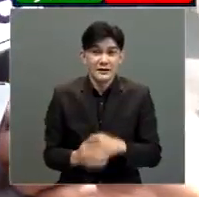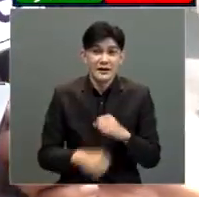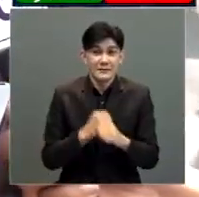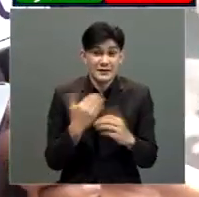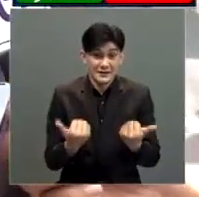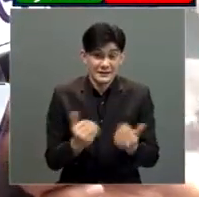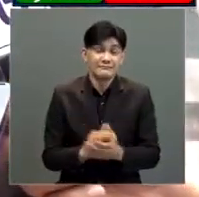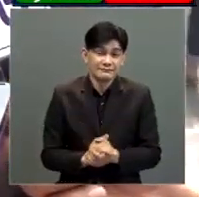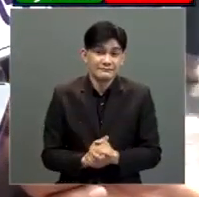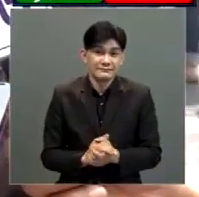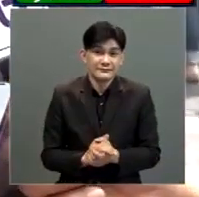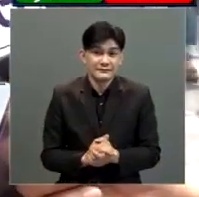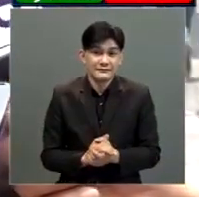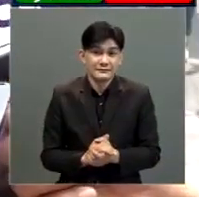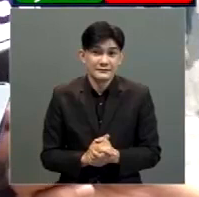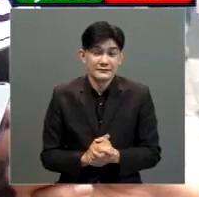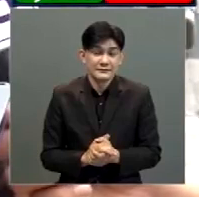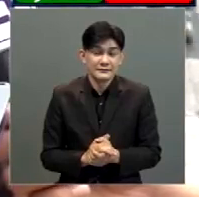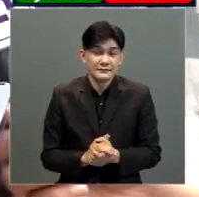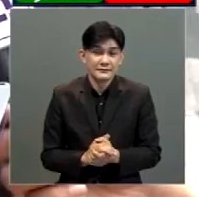ดครับ